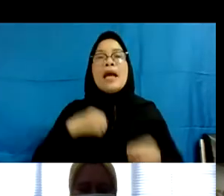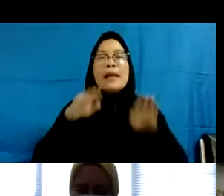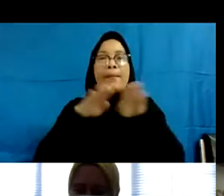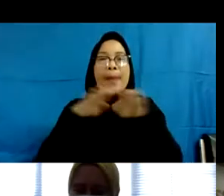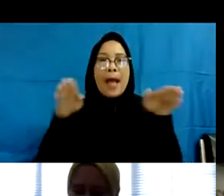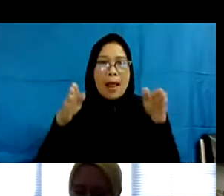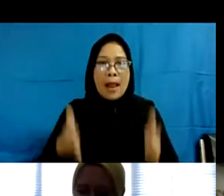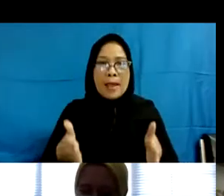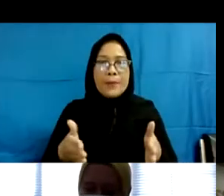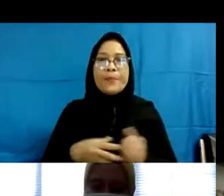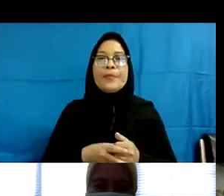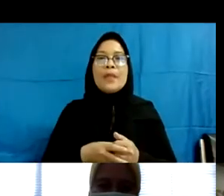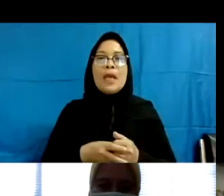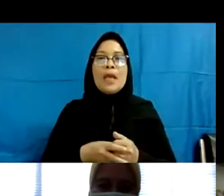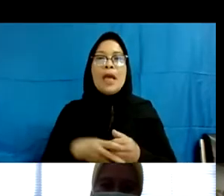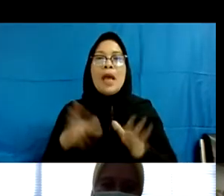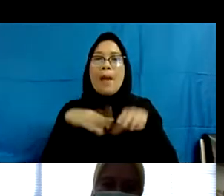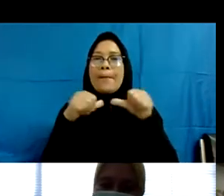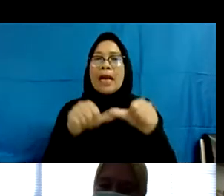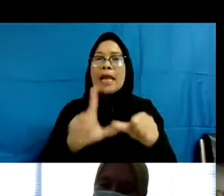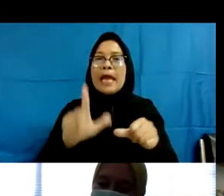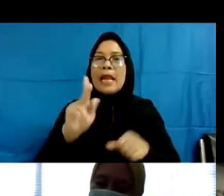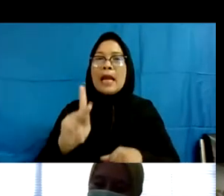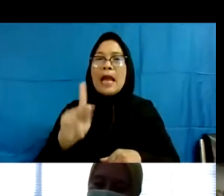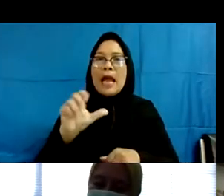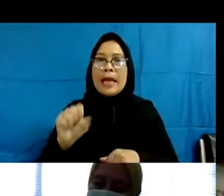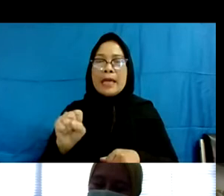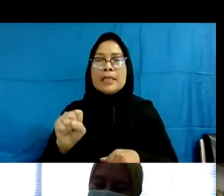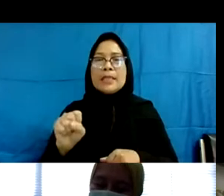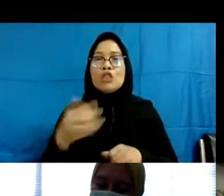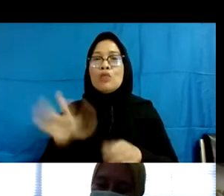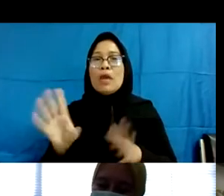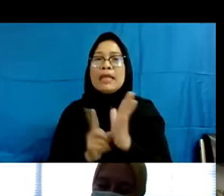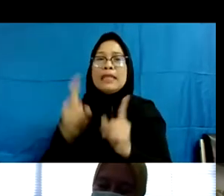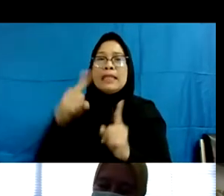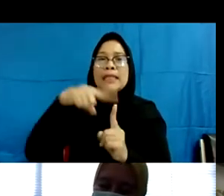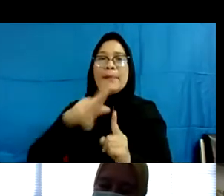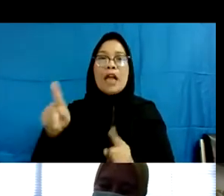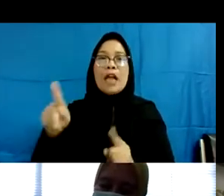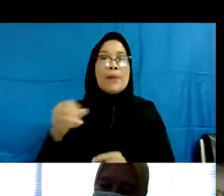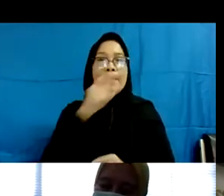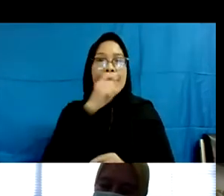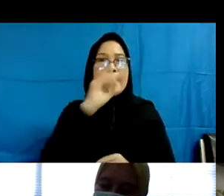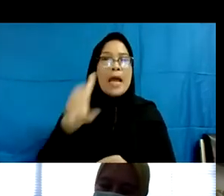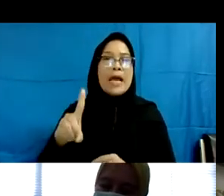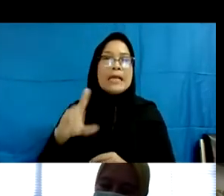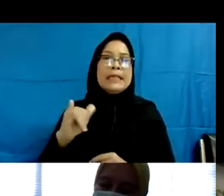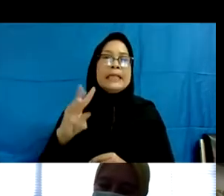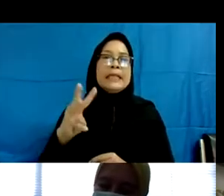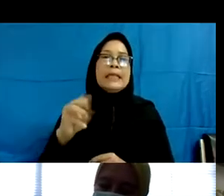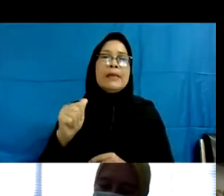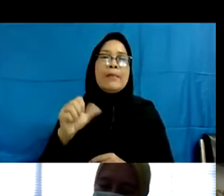Nah, peran LKS dalam hal ini adalah seperti yang tadi disampaikan Mas Dimas maupun